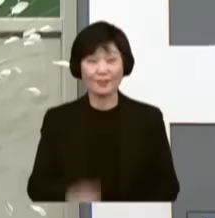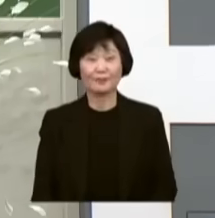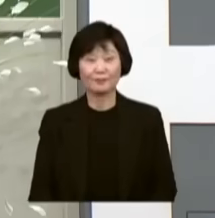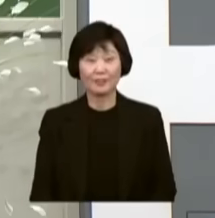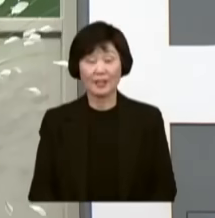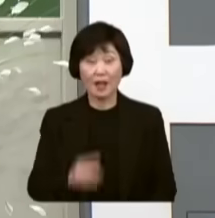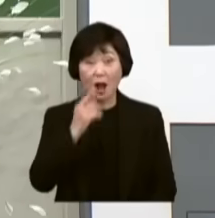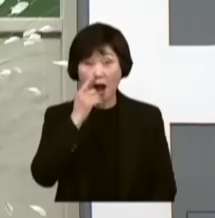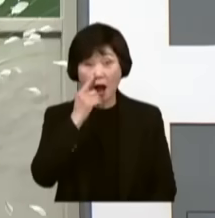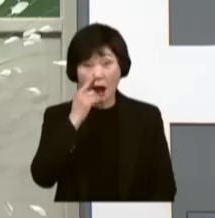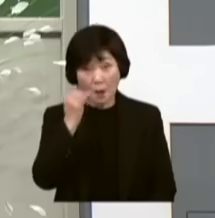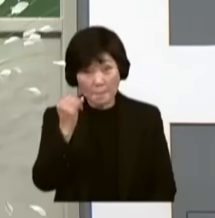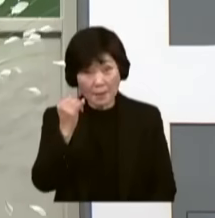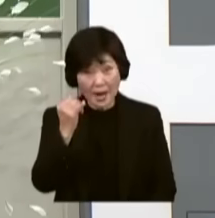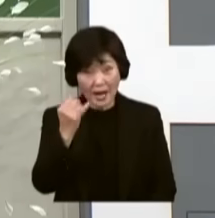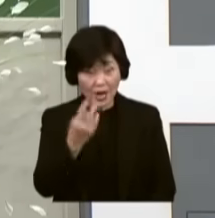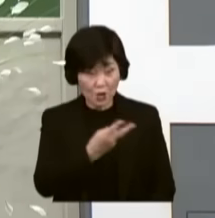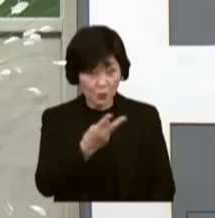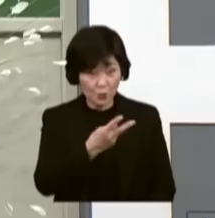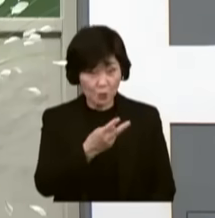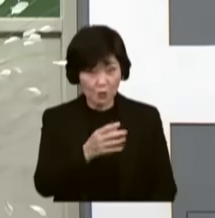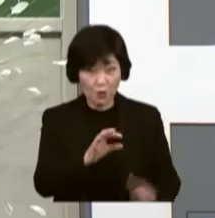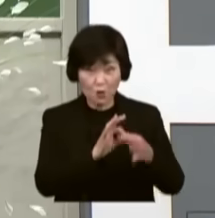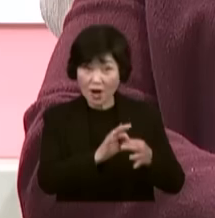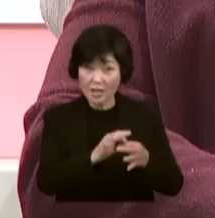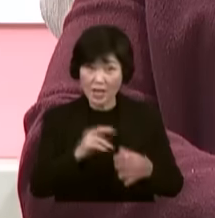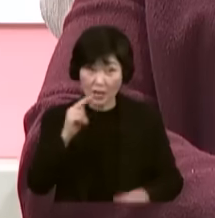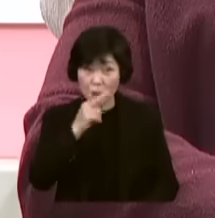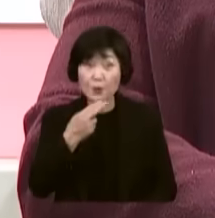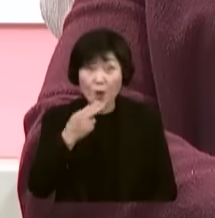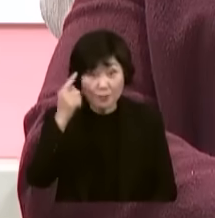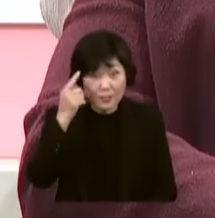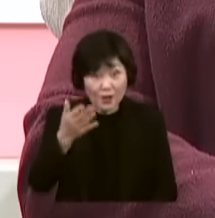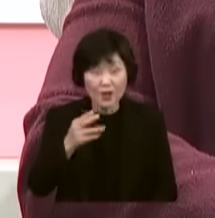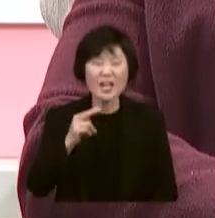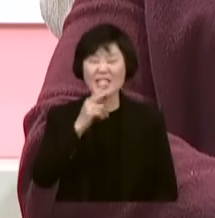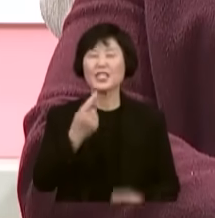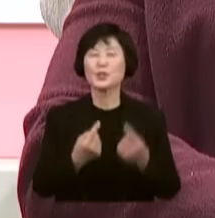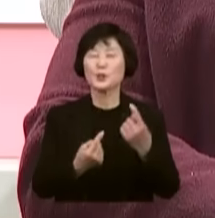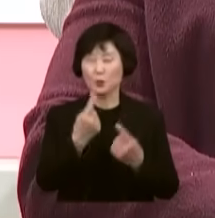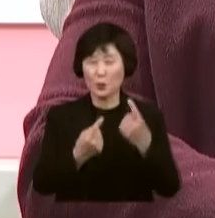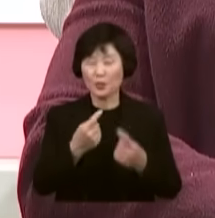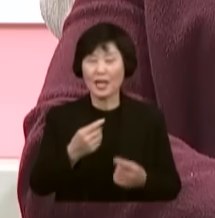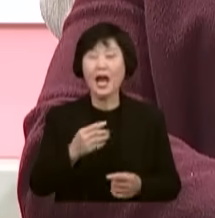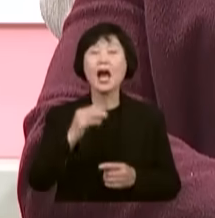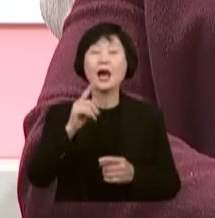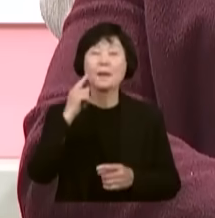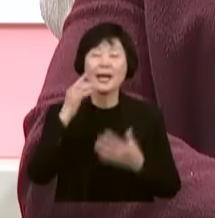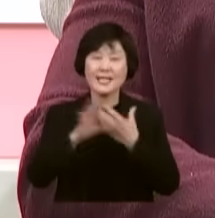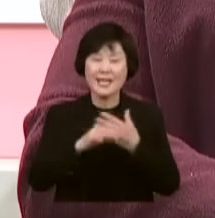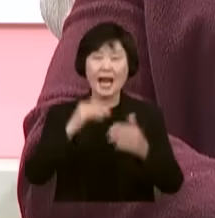둘 사이를 좀 질투하고 그러지 않아요? 그럴 수 있을 것 같아요. 질투하는 것보다 엄마가 맨날 하는 말이 만약에 하나님이 나를 다시 태어나게